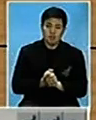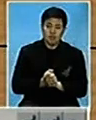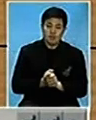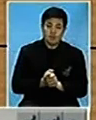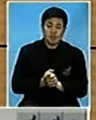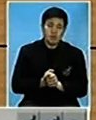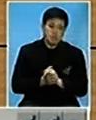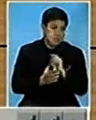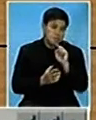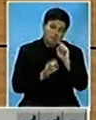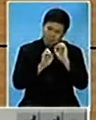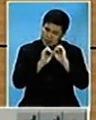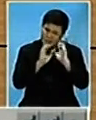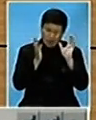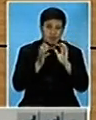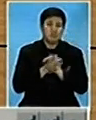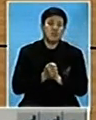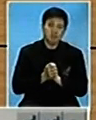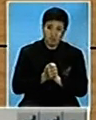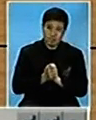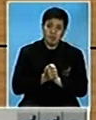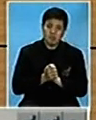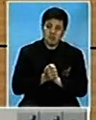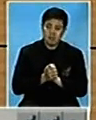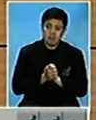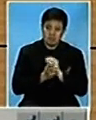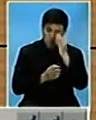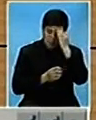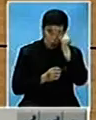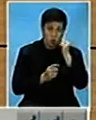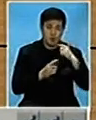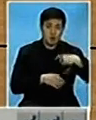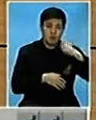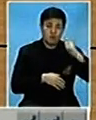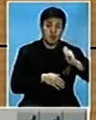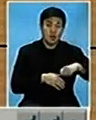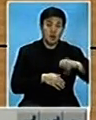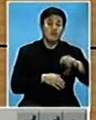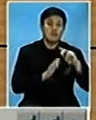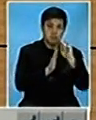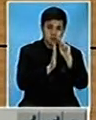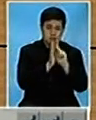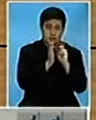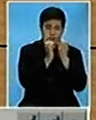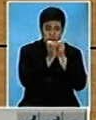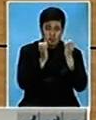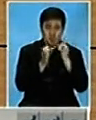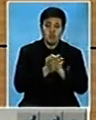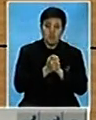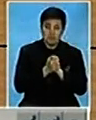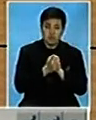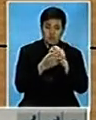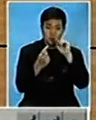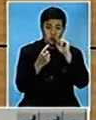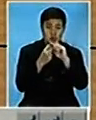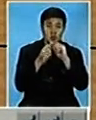ตรงนี้ชัดเจนเป็นอย่างยิ่งเพราะตุลาการศาลรัฐธรรมนูญในช่วงเวลาที่ตัดสินคดีซุก